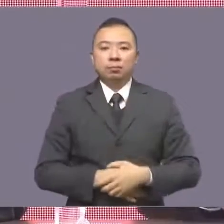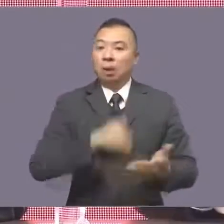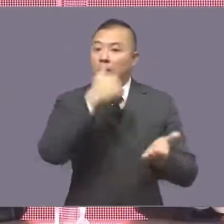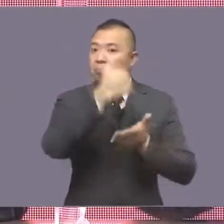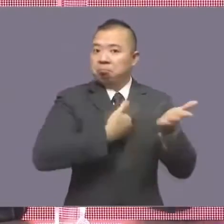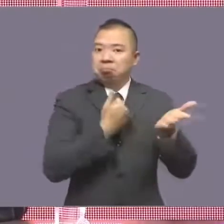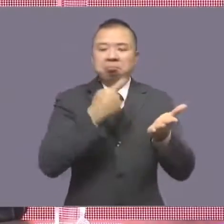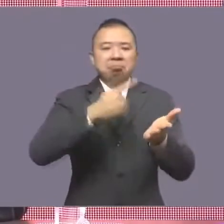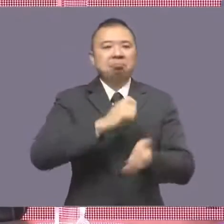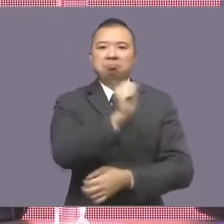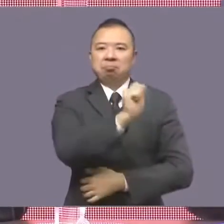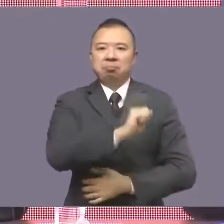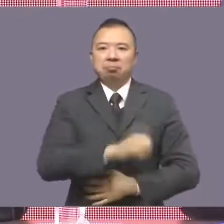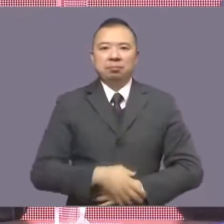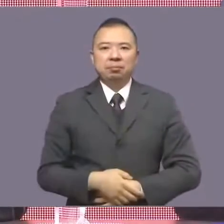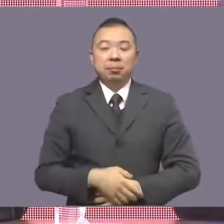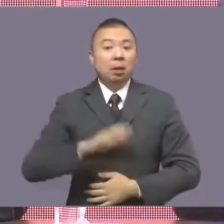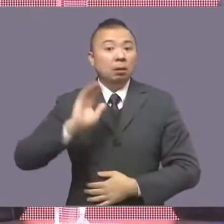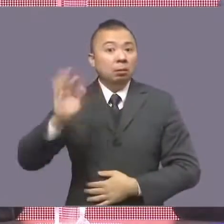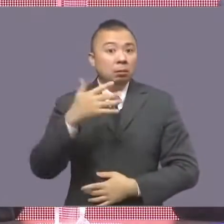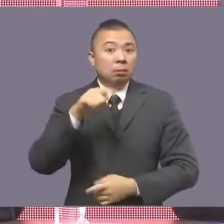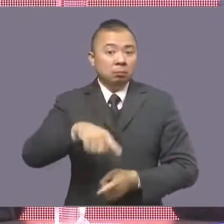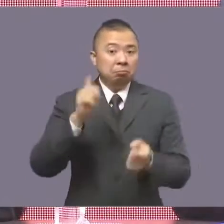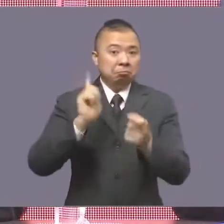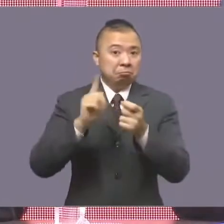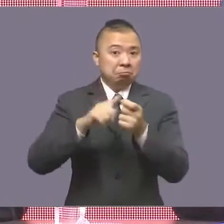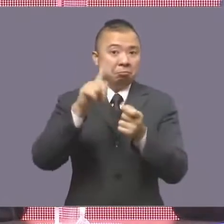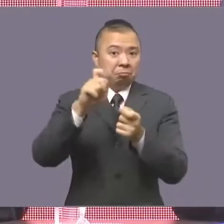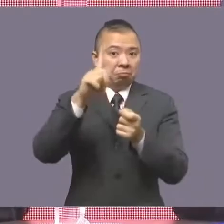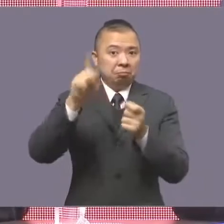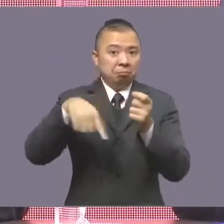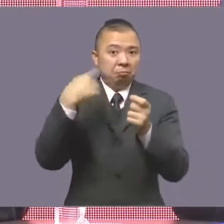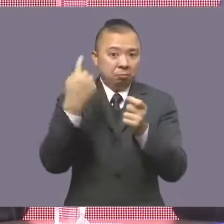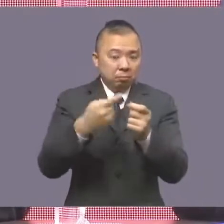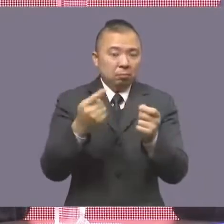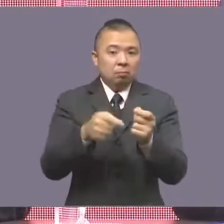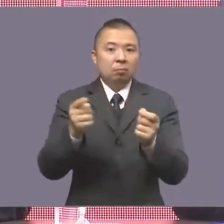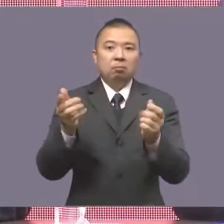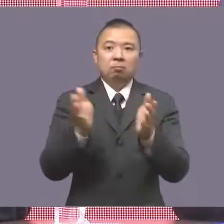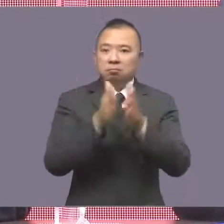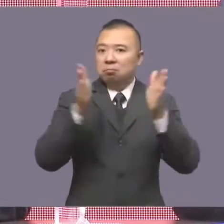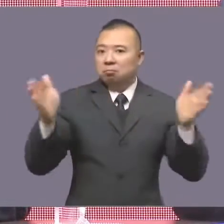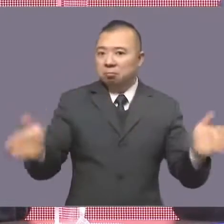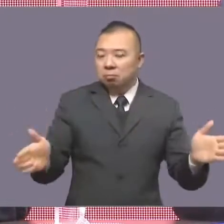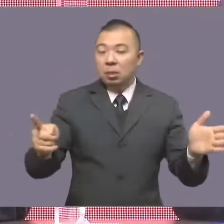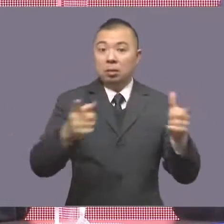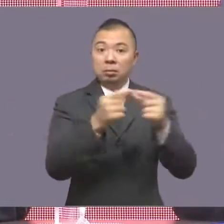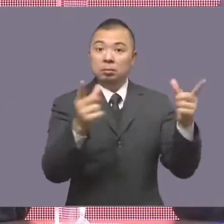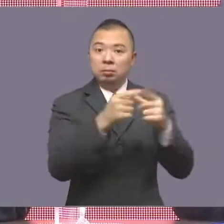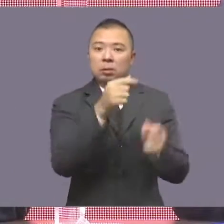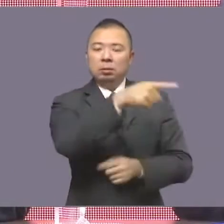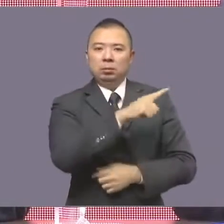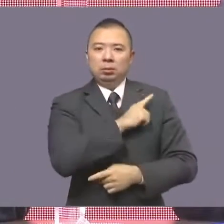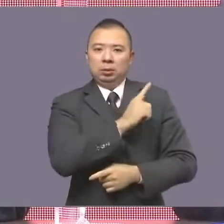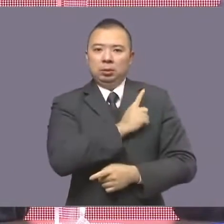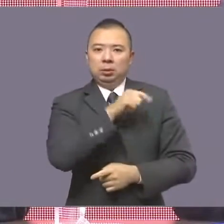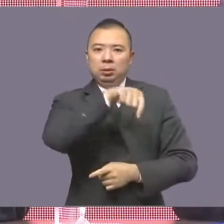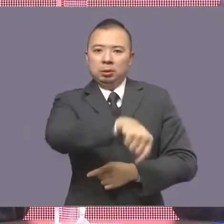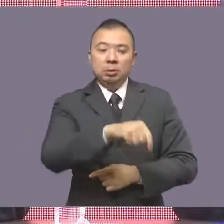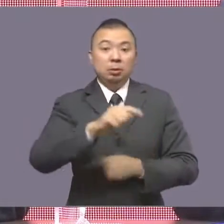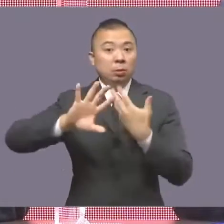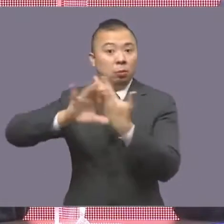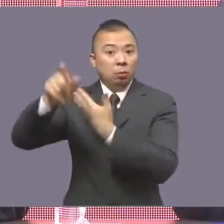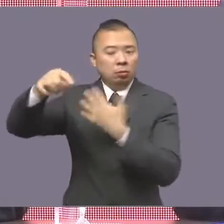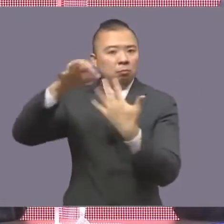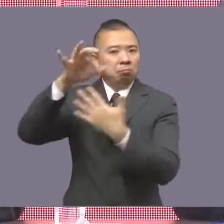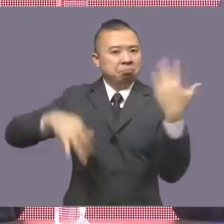湾。但这11年来，因为日本国内采取比国际标准更加严格的